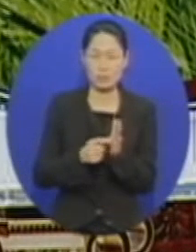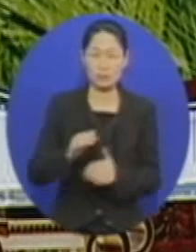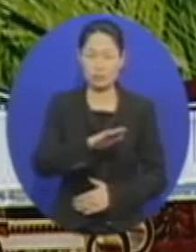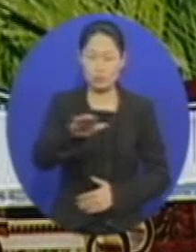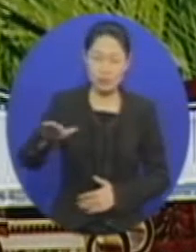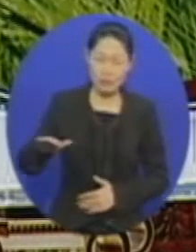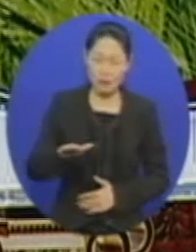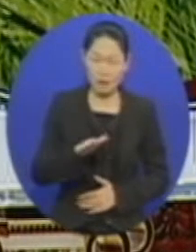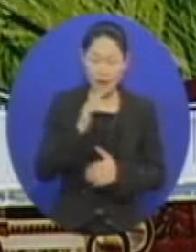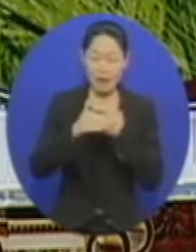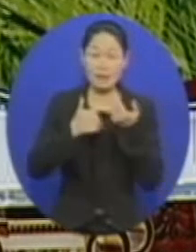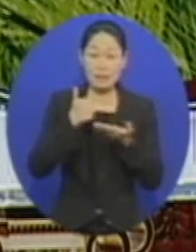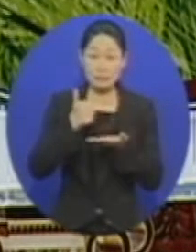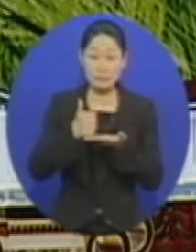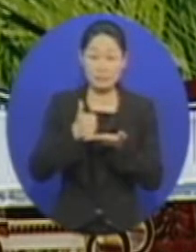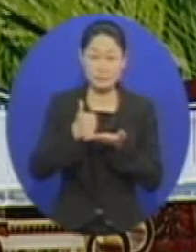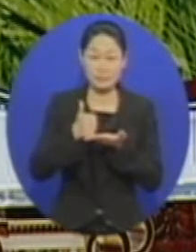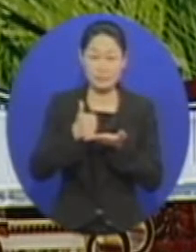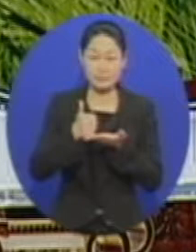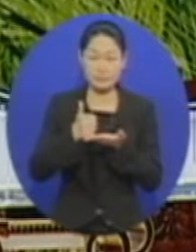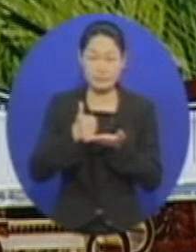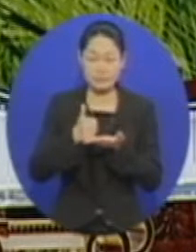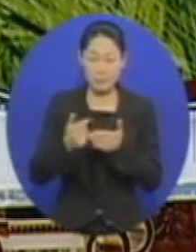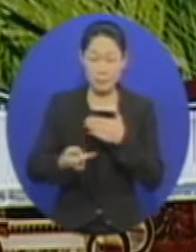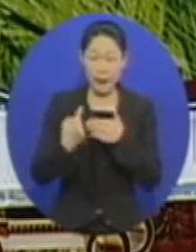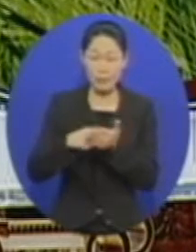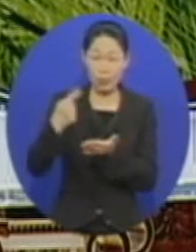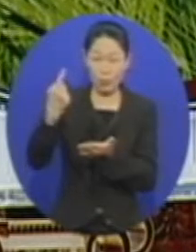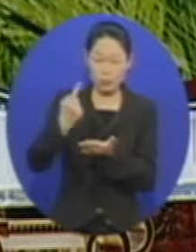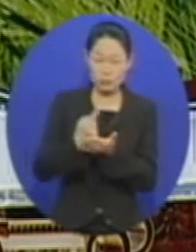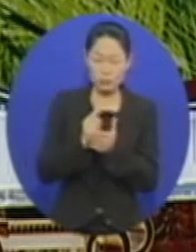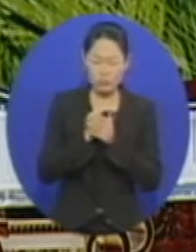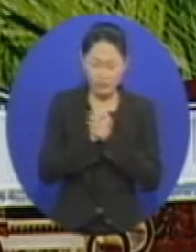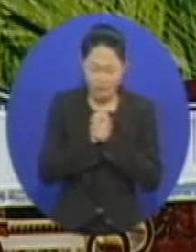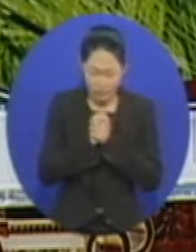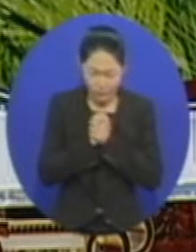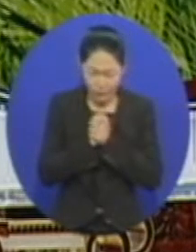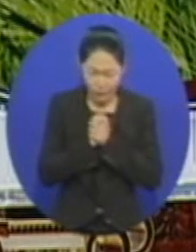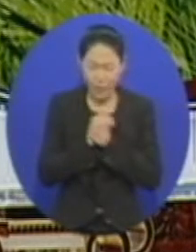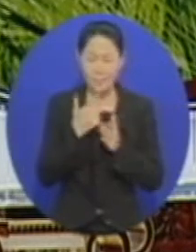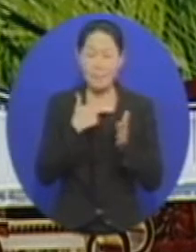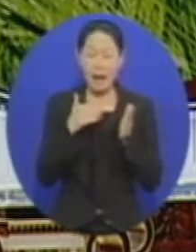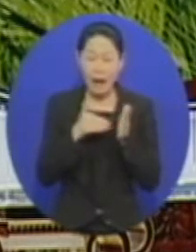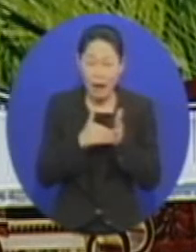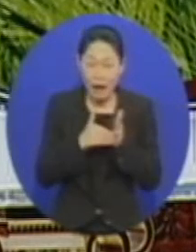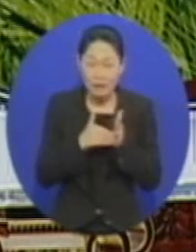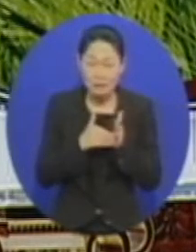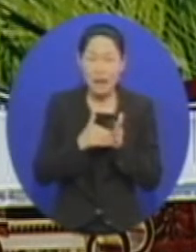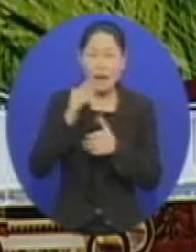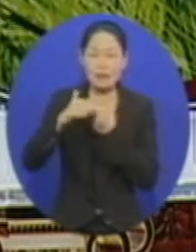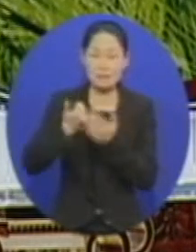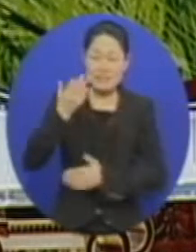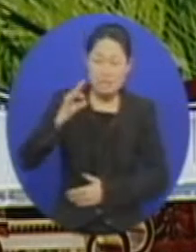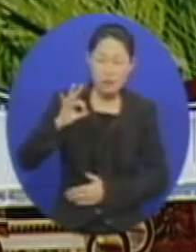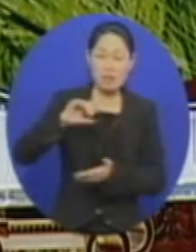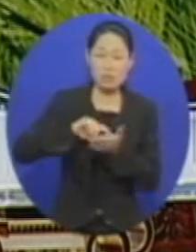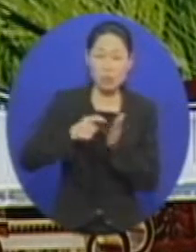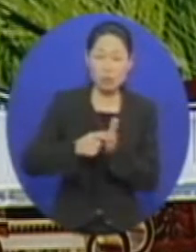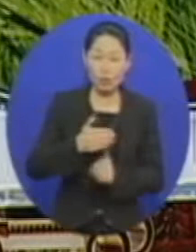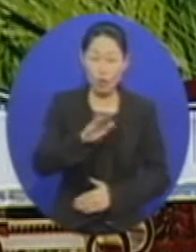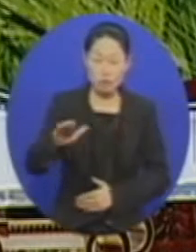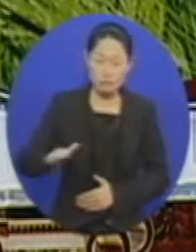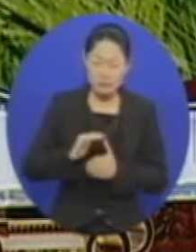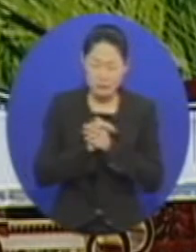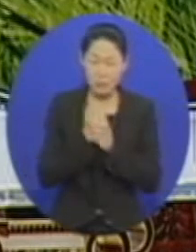우리가 하나님을 마음에 오시도록 그렇게 기도했다는 것을 하나님이 인정하시는 만큼 여러분이 그렇게 기도